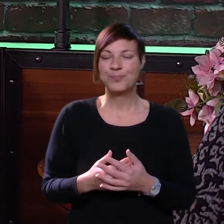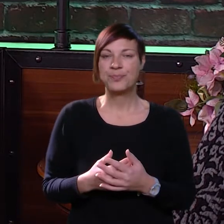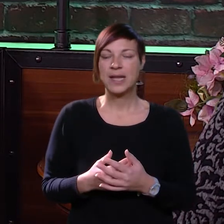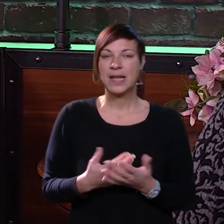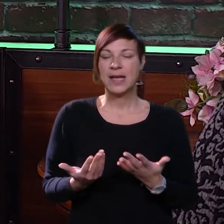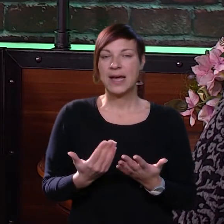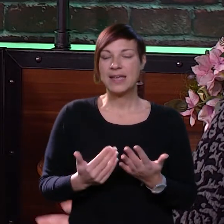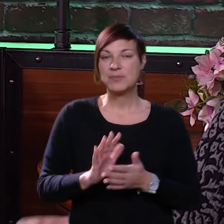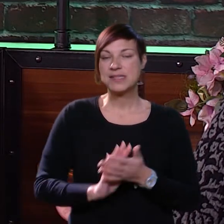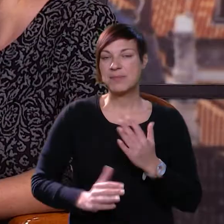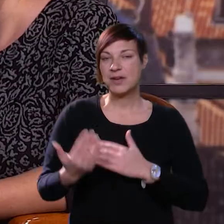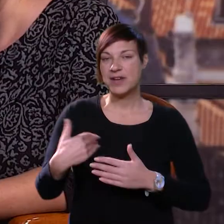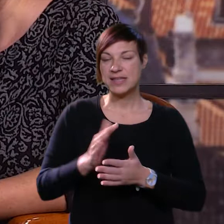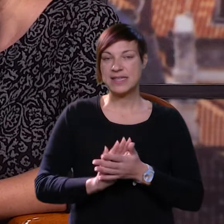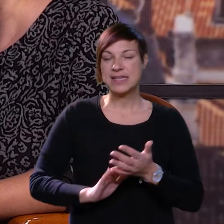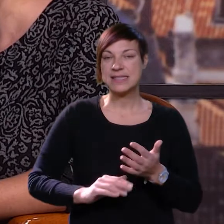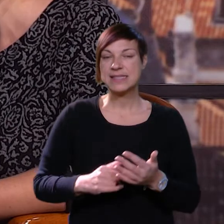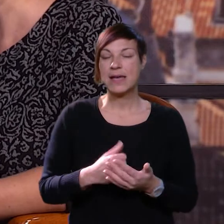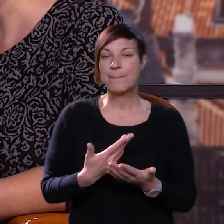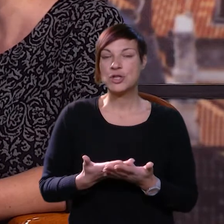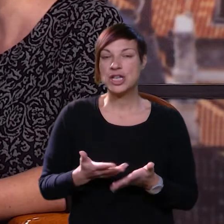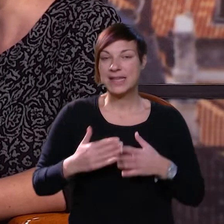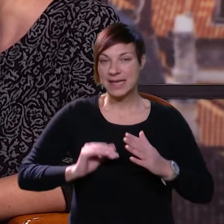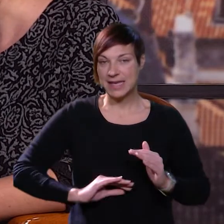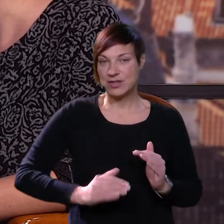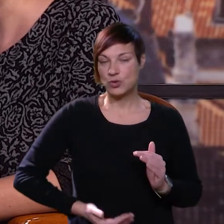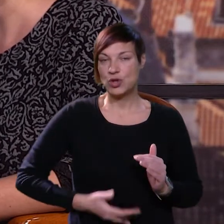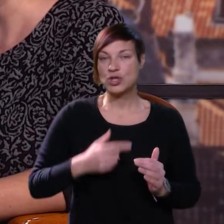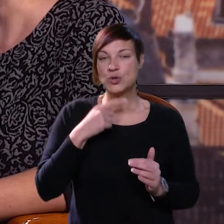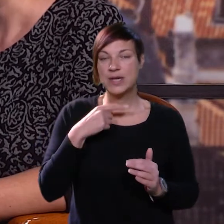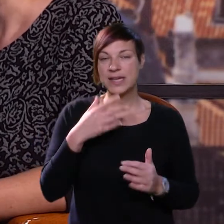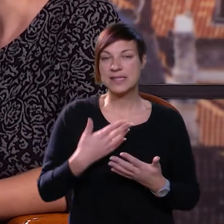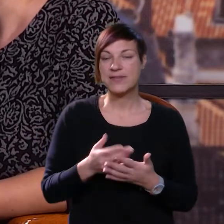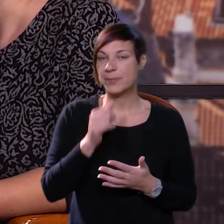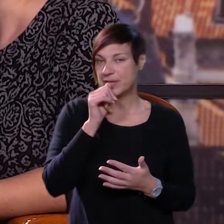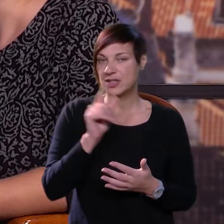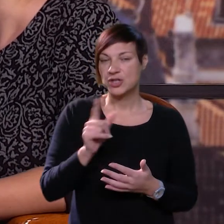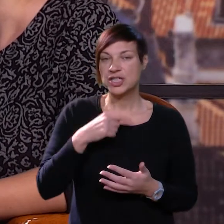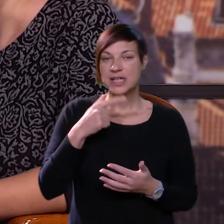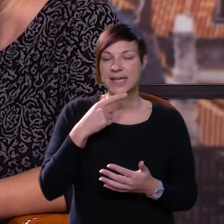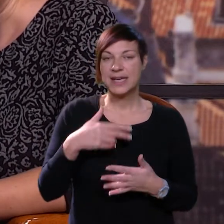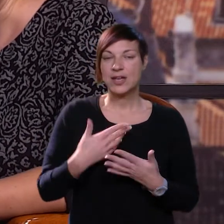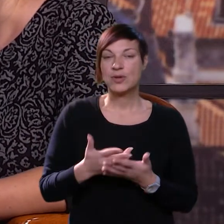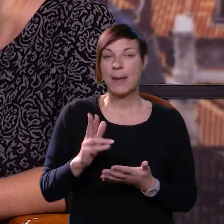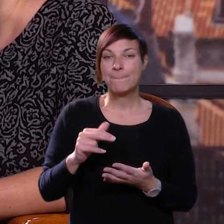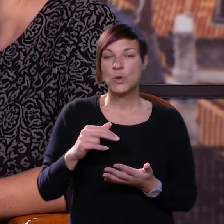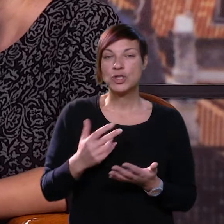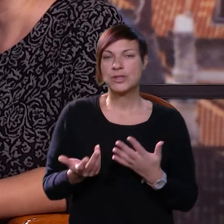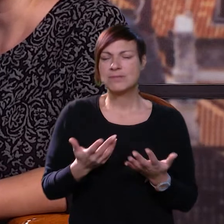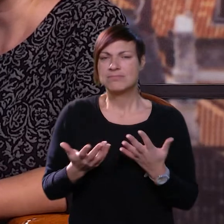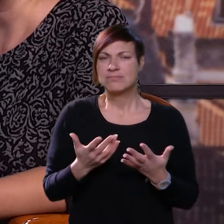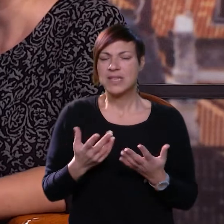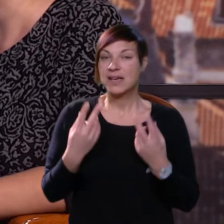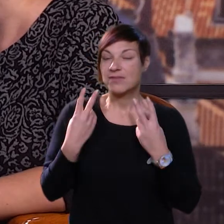to. Ajmo se malo vratiti na sam početak i na vašu trudnoću. Rekli ste da vam nitko ništa nije rekao da